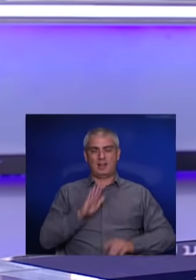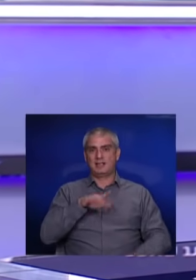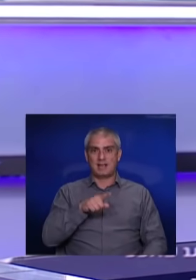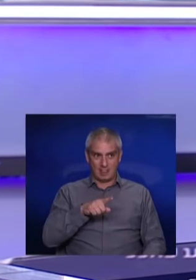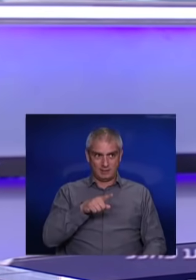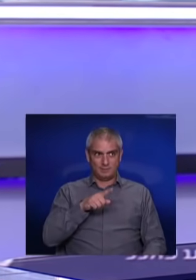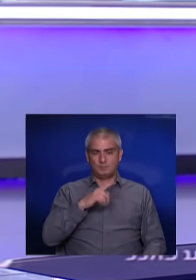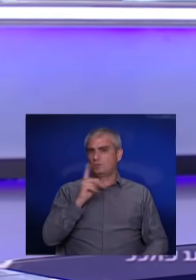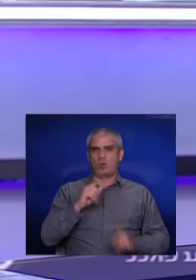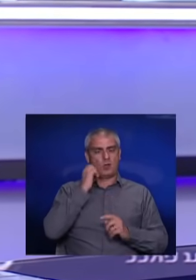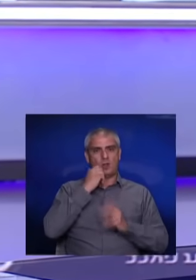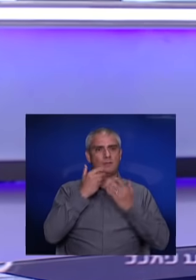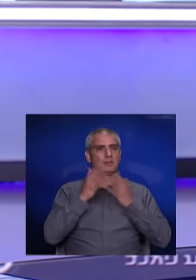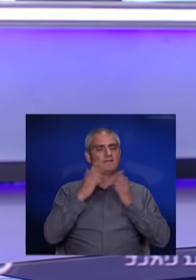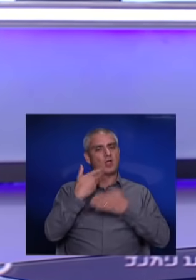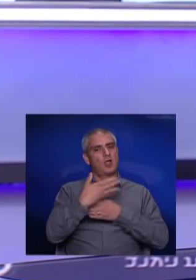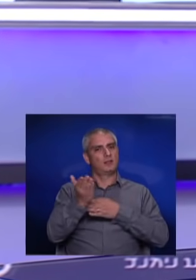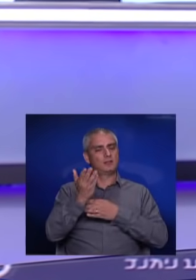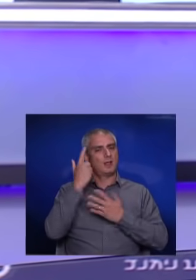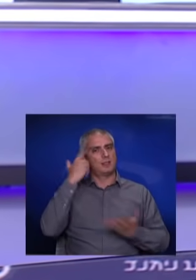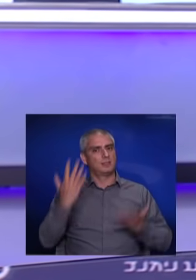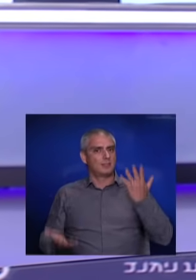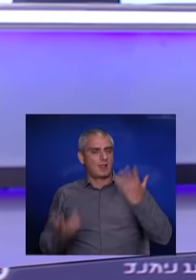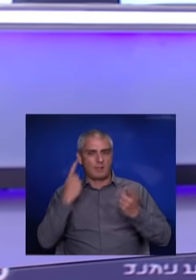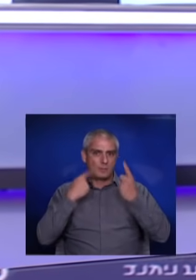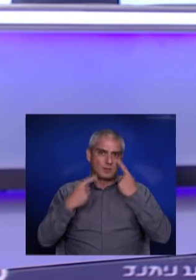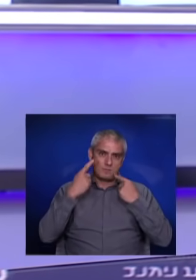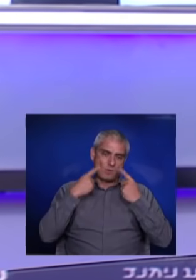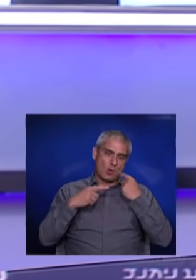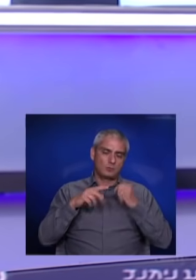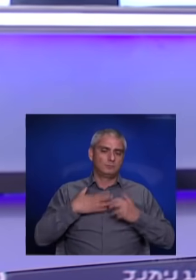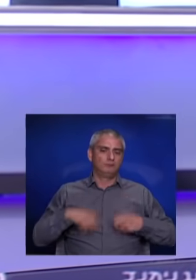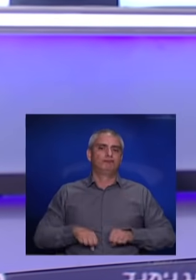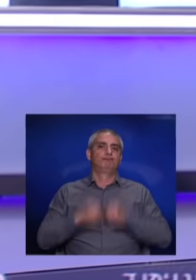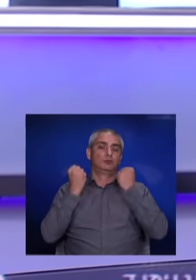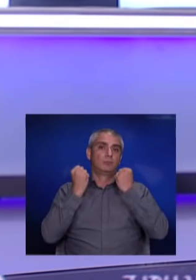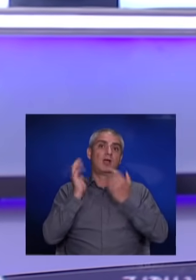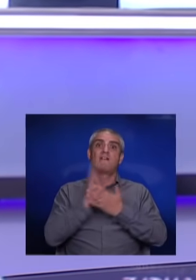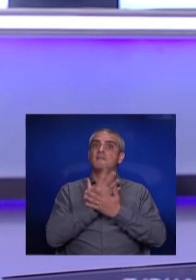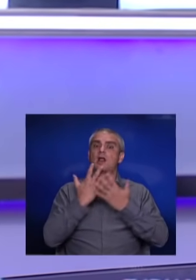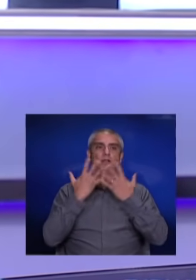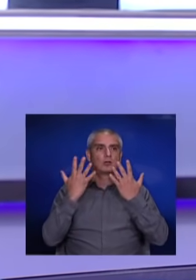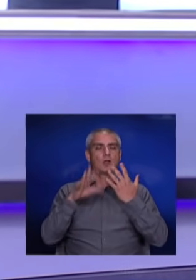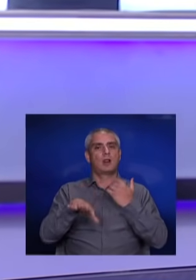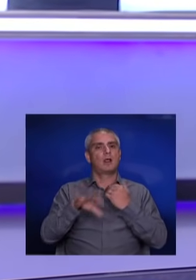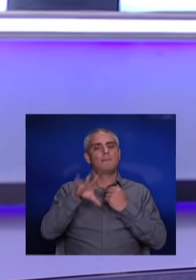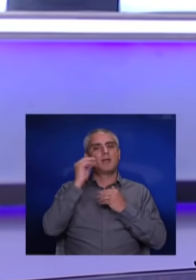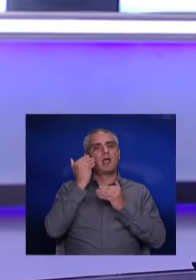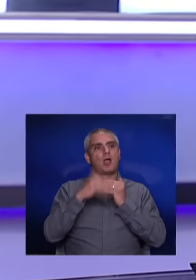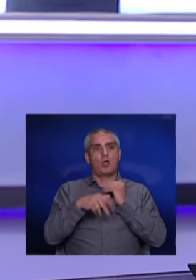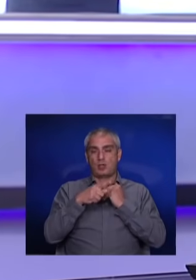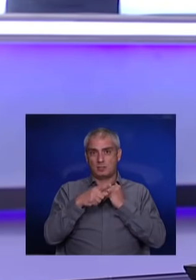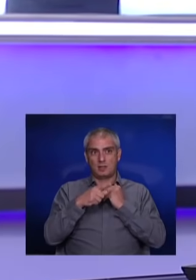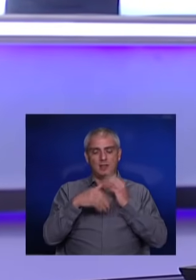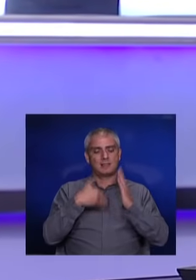לא בכל יום נפתחות הדלתות אל הדילמות, אל הדמעות, אל רגעי המשבר הרבים והחלטה הדרמטית על בחירה האחרונה שנותרה,